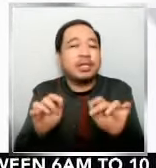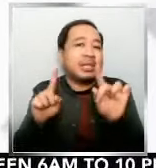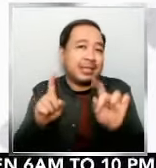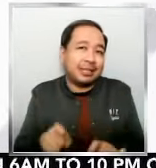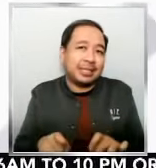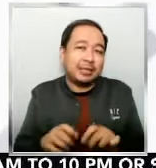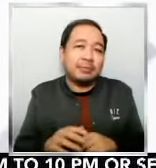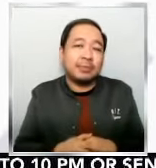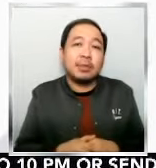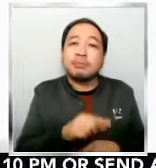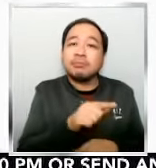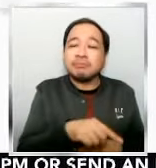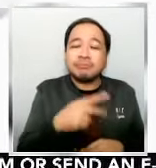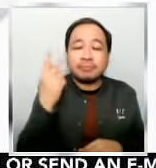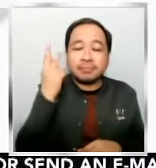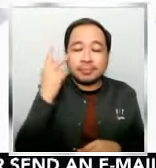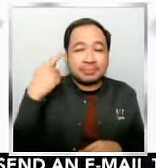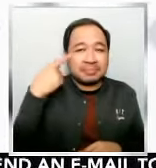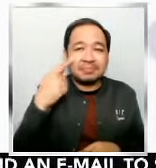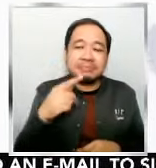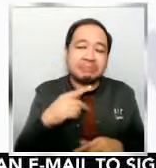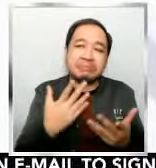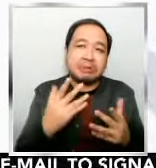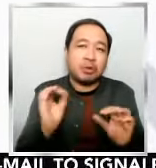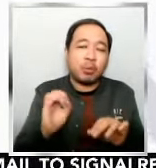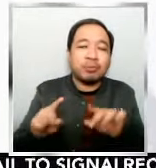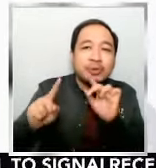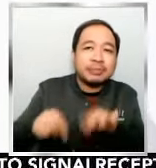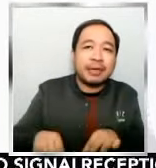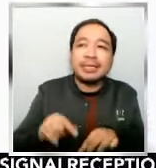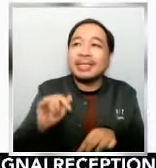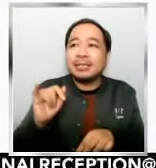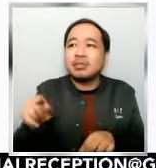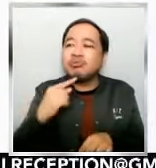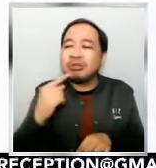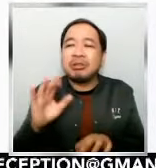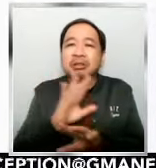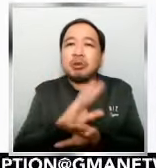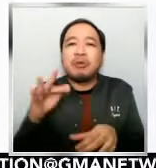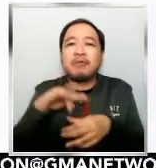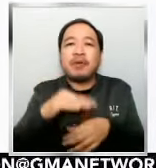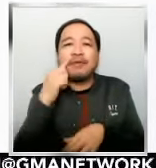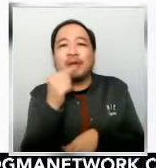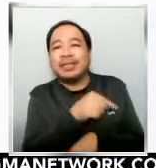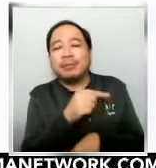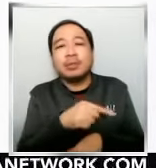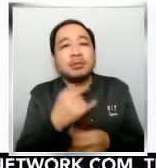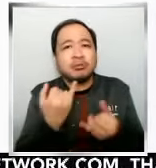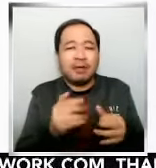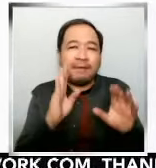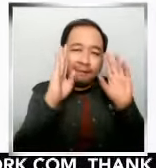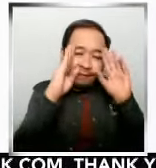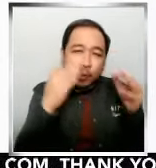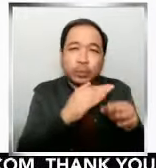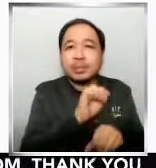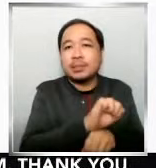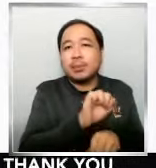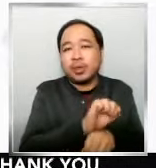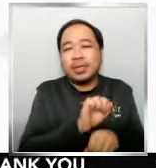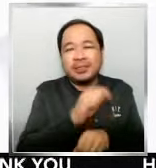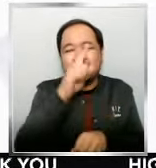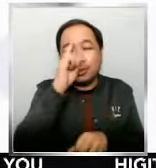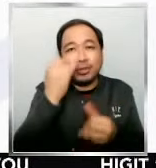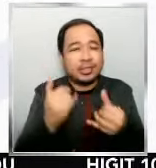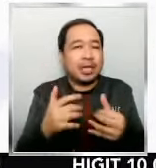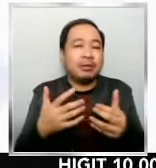daw si Pangilinan sa sinabi ni Pangulong Duterte na huwag siyang iboto. Sabi ni Pangilinan, nakafocus daw sila sa trabaho ngayong matindi ang pinsala ng